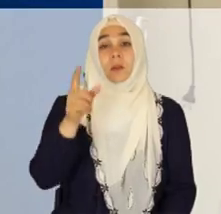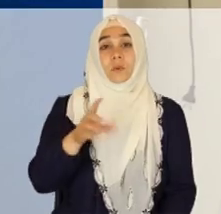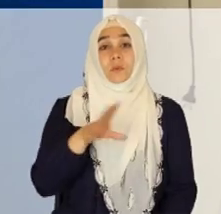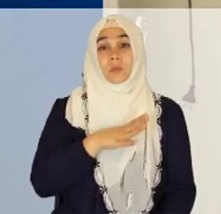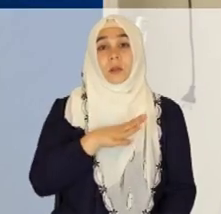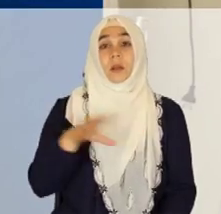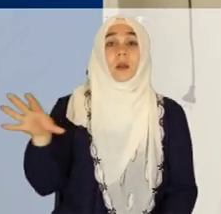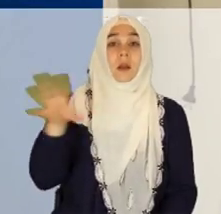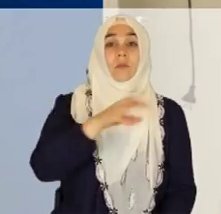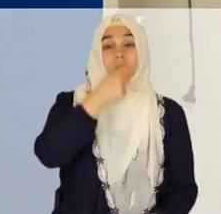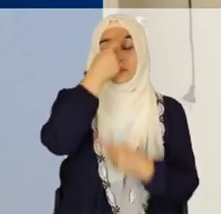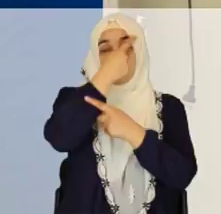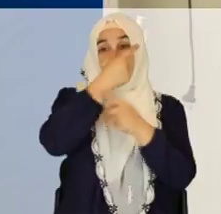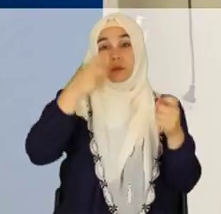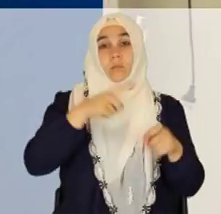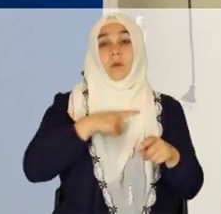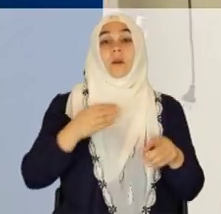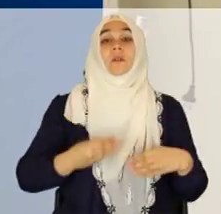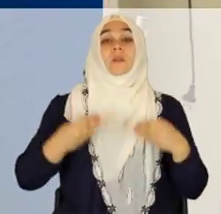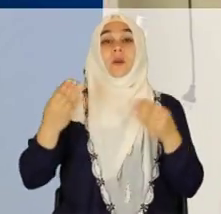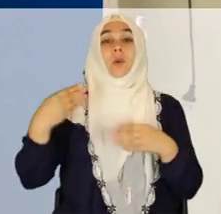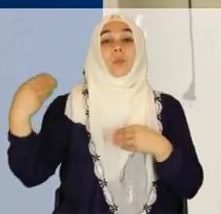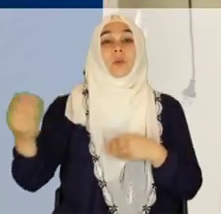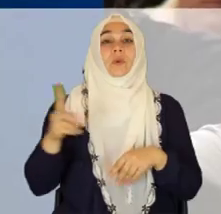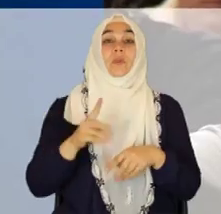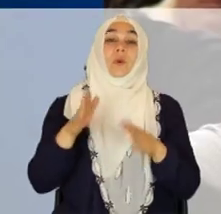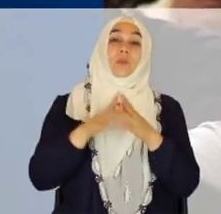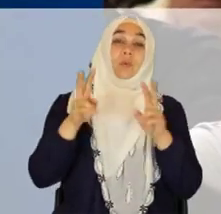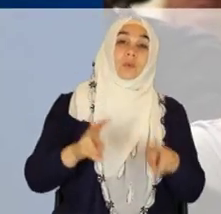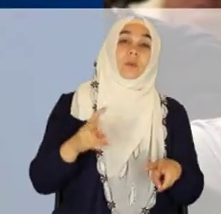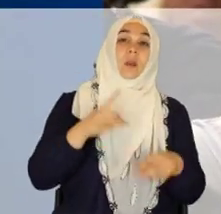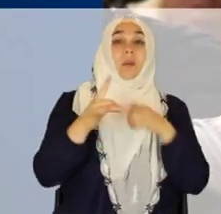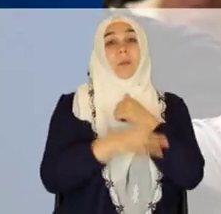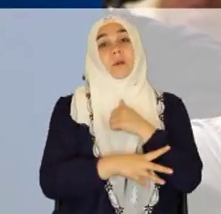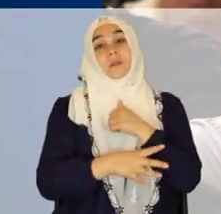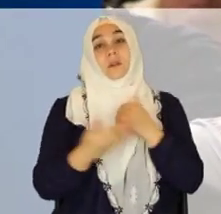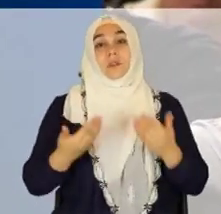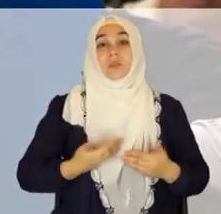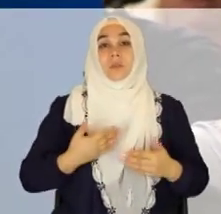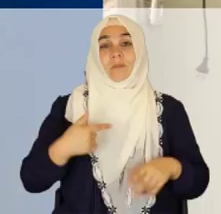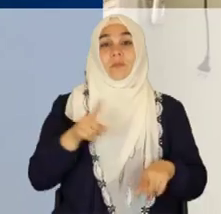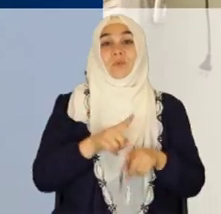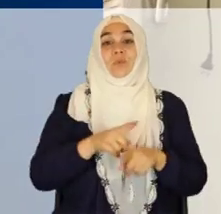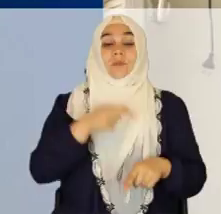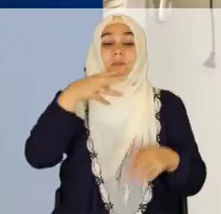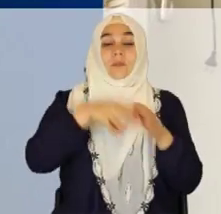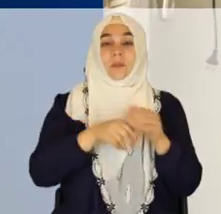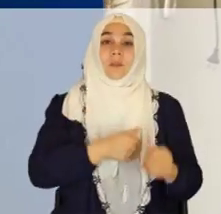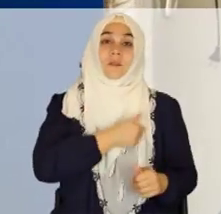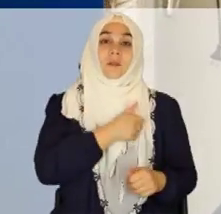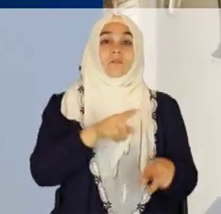Odamlarga hammasiga e'lon qilib, palonchiga zakotimni olib berdim, uyda o'tirgan ekan, hech narsasi yo'q ekan deyishlar, bu mutlaqo to'g'ri kelmaydi.